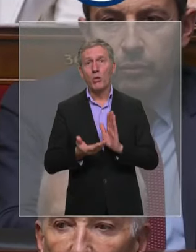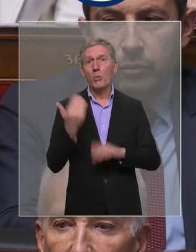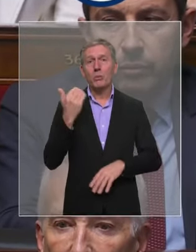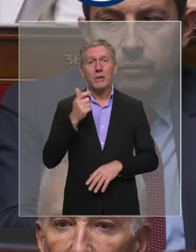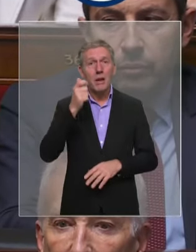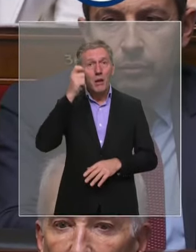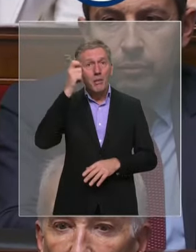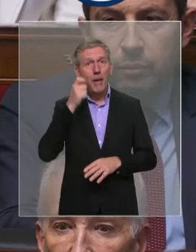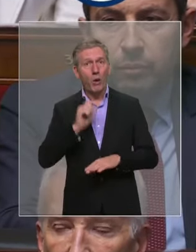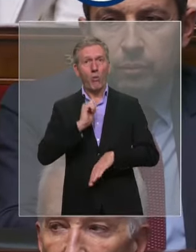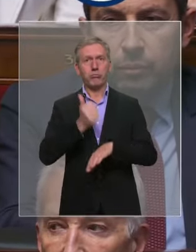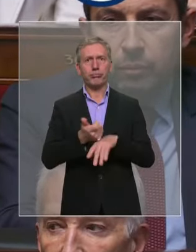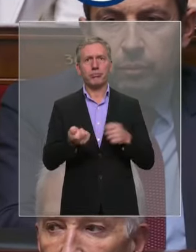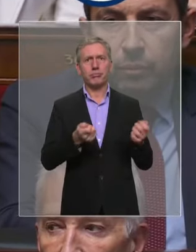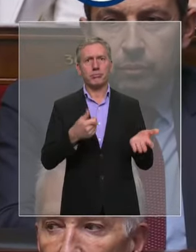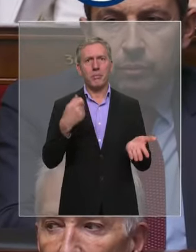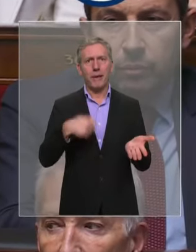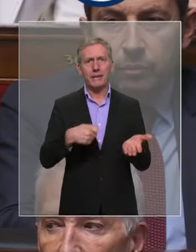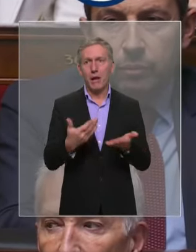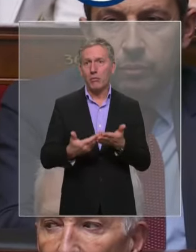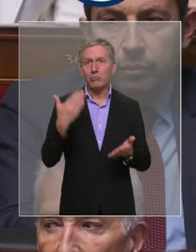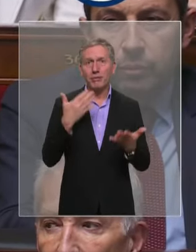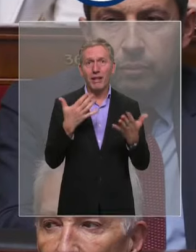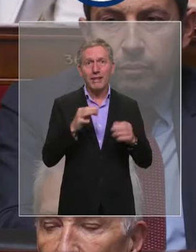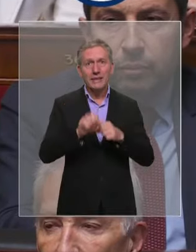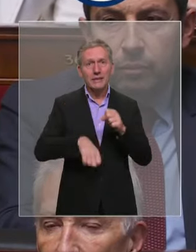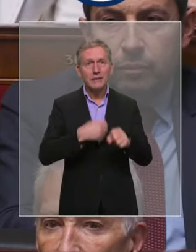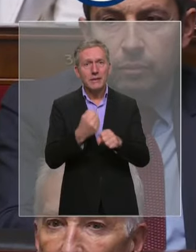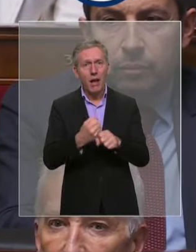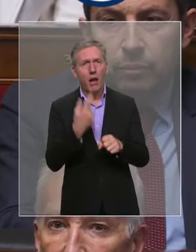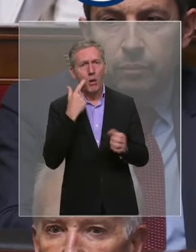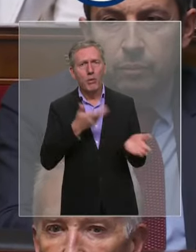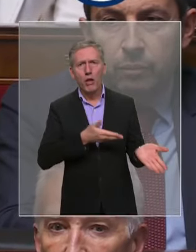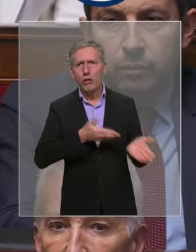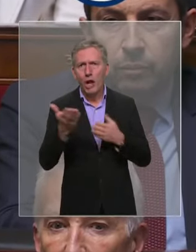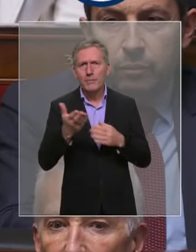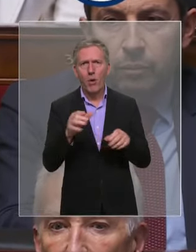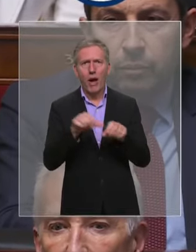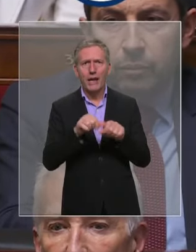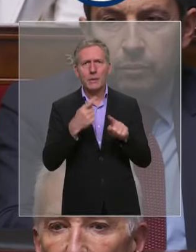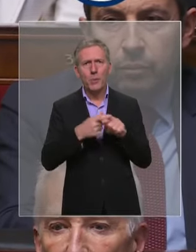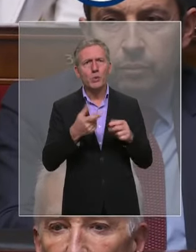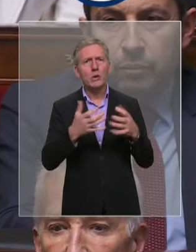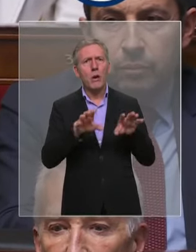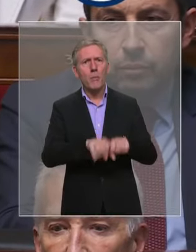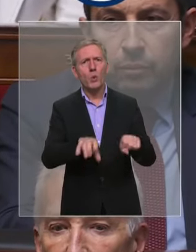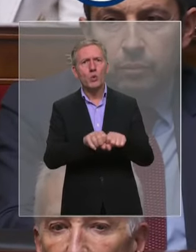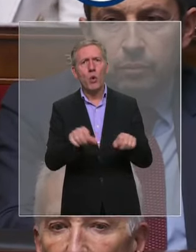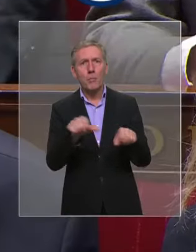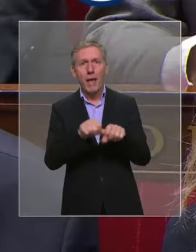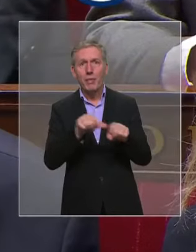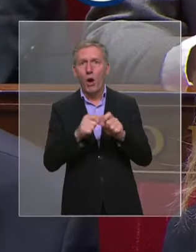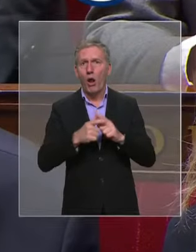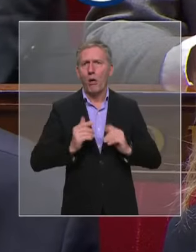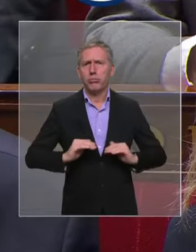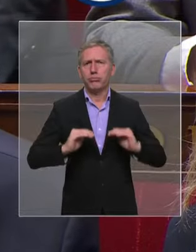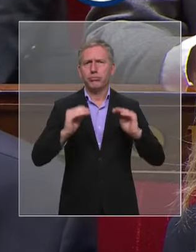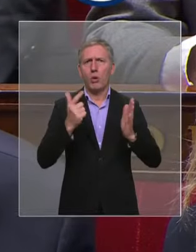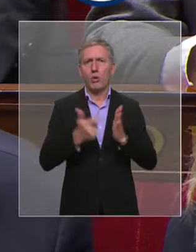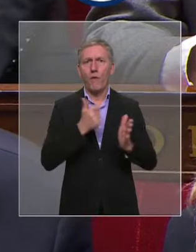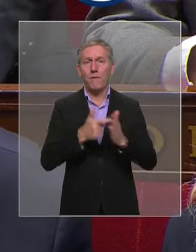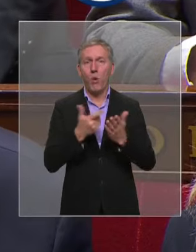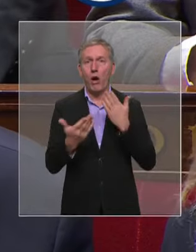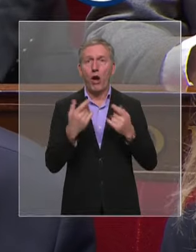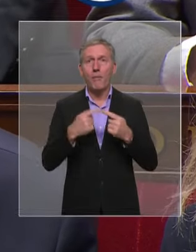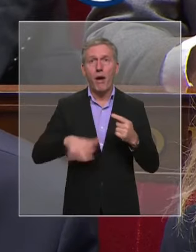au pouvoir. Depuis 10 ans, les marges sur le raffinage et le transport du carburant ont augmenté deux fois plus vite en France que dans le reste de